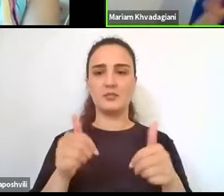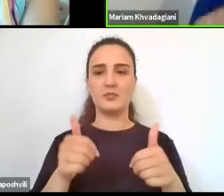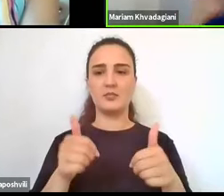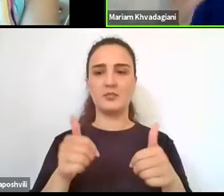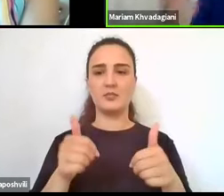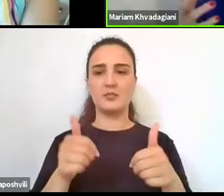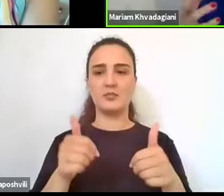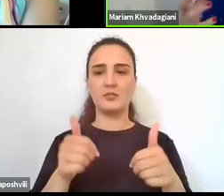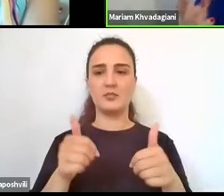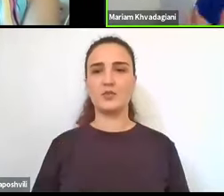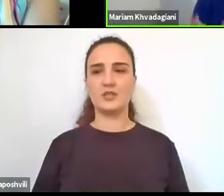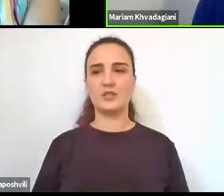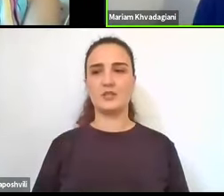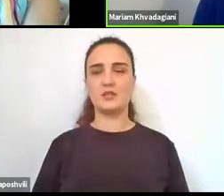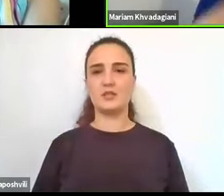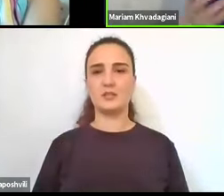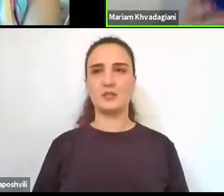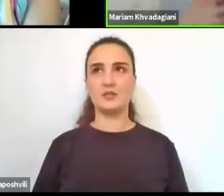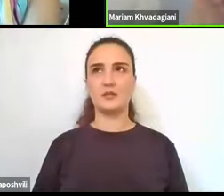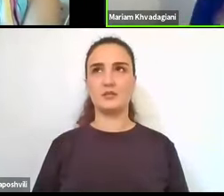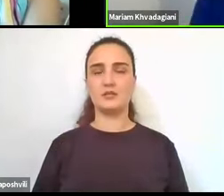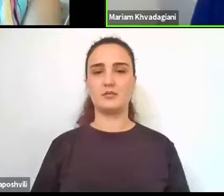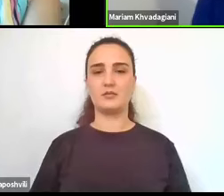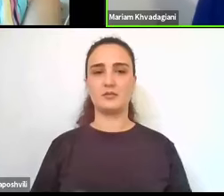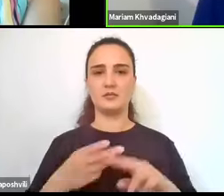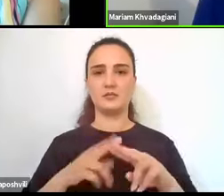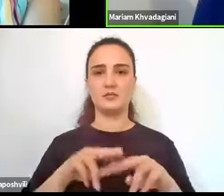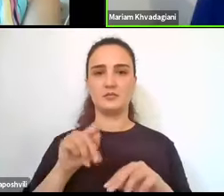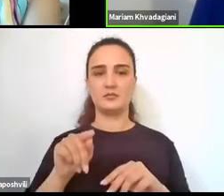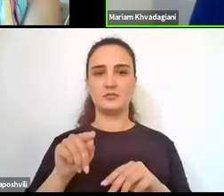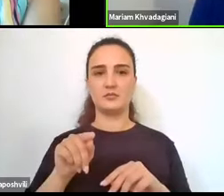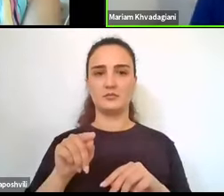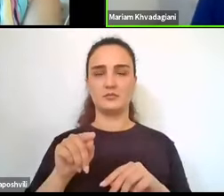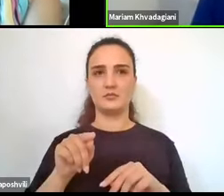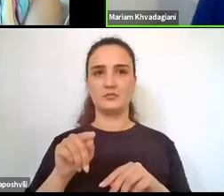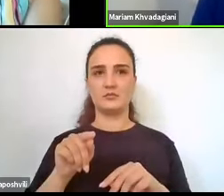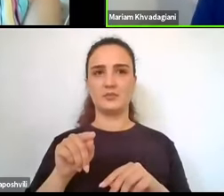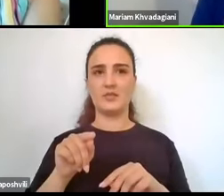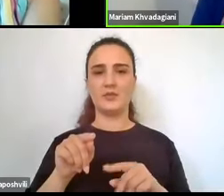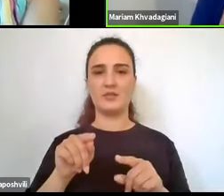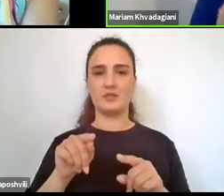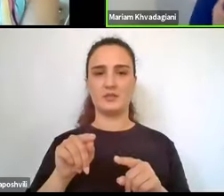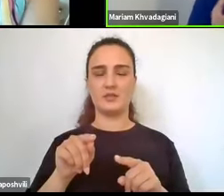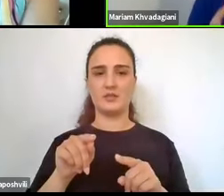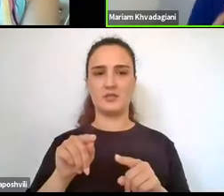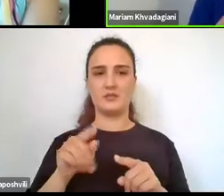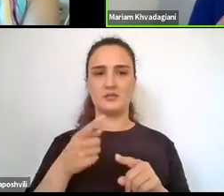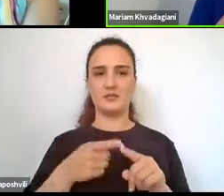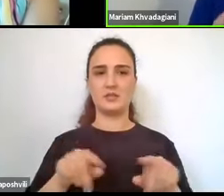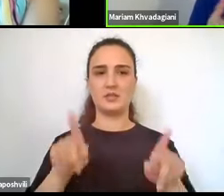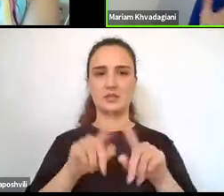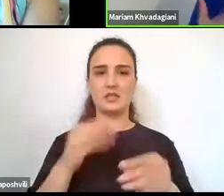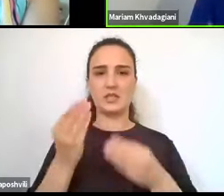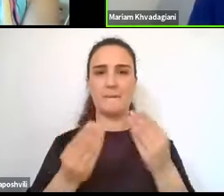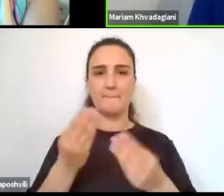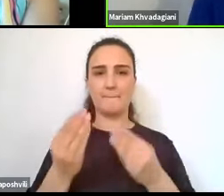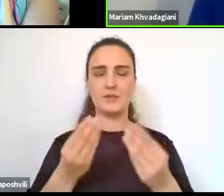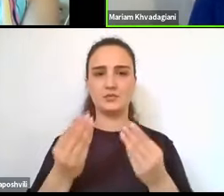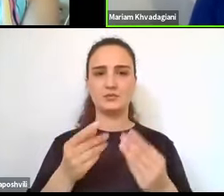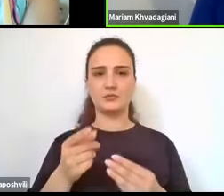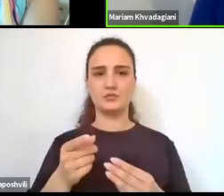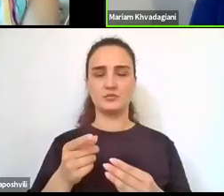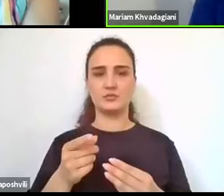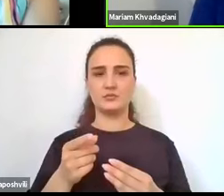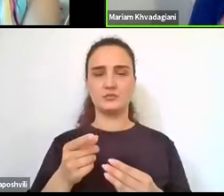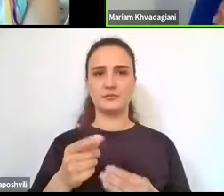თამაში არის ძალიან საინტერესო რომელიც შეგიძლიათ ასევე აარჩევინოთ და ესეც ითამაშოთ რომ თამაშს უკლებად